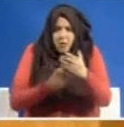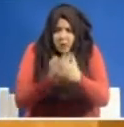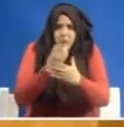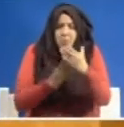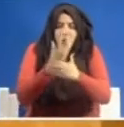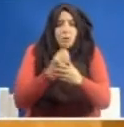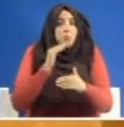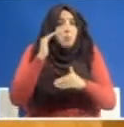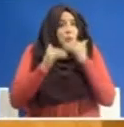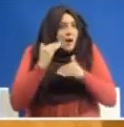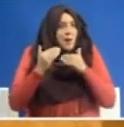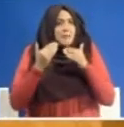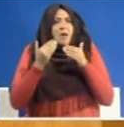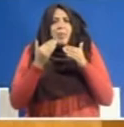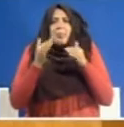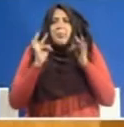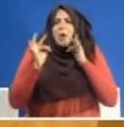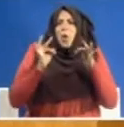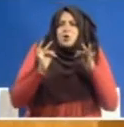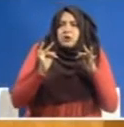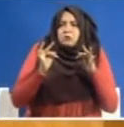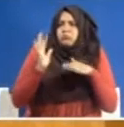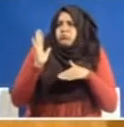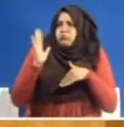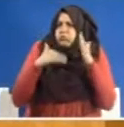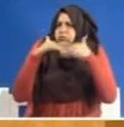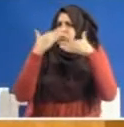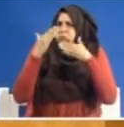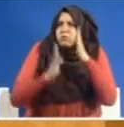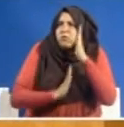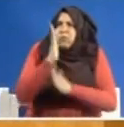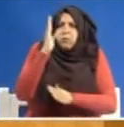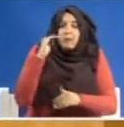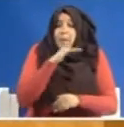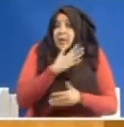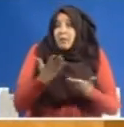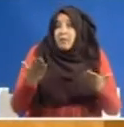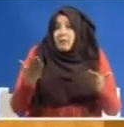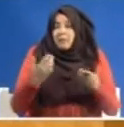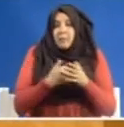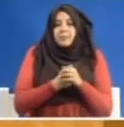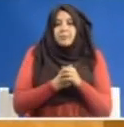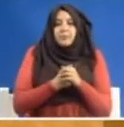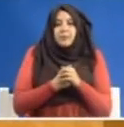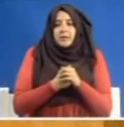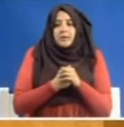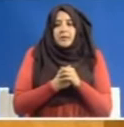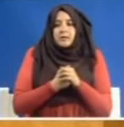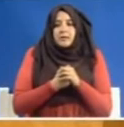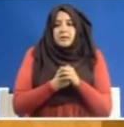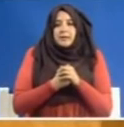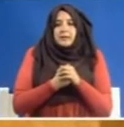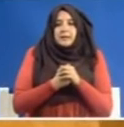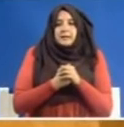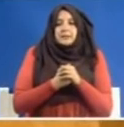برامج وتقنيات على مستوى الشبكة، هذه شبكة الإنترنت، وهي فيها